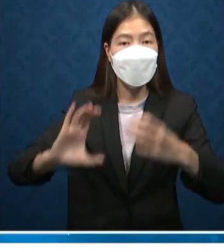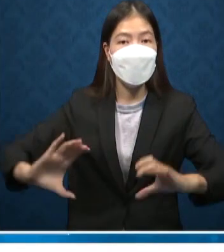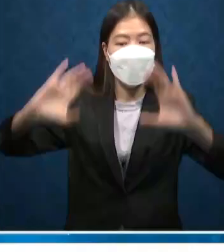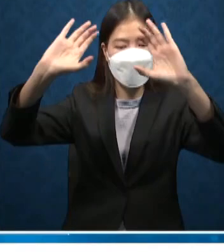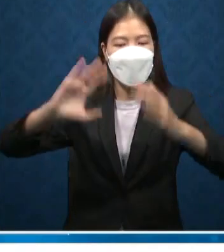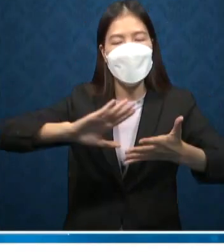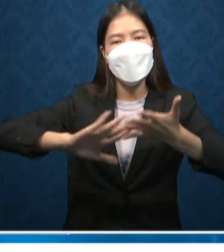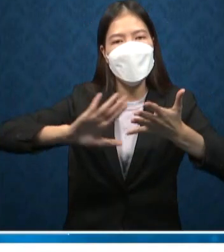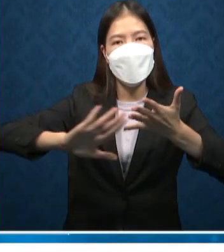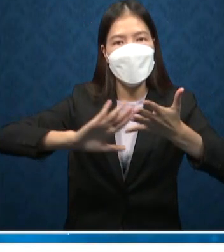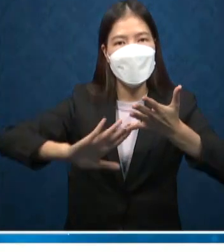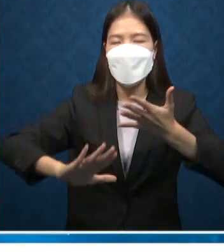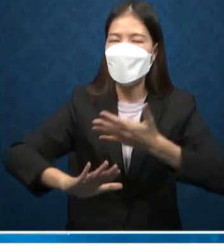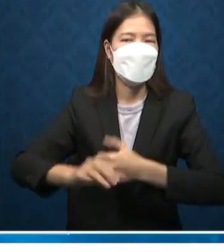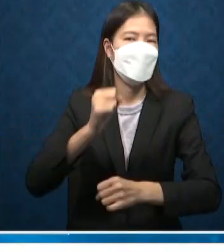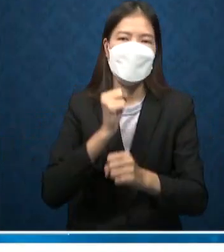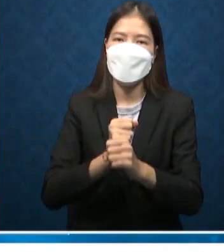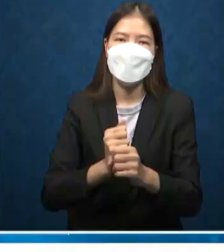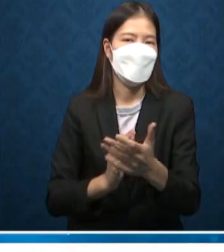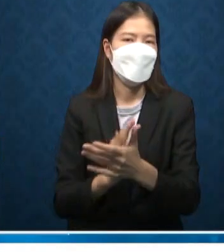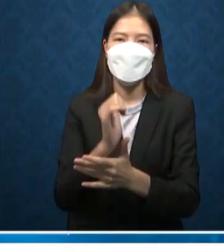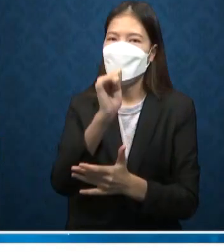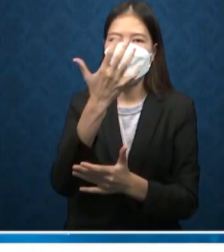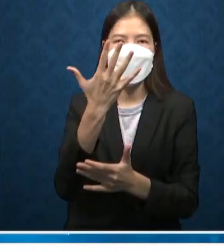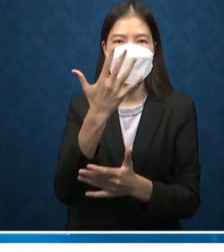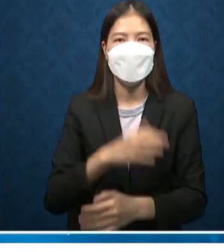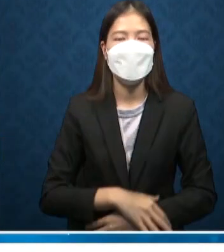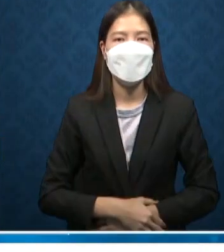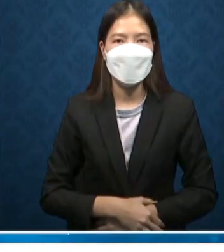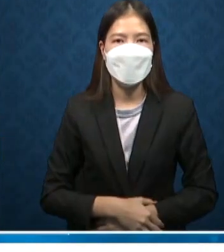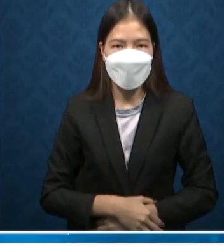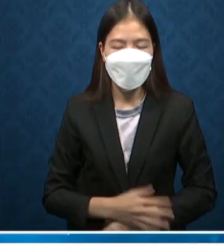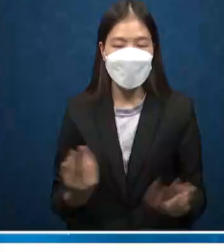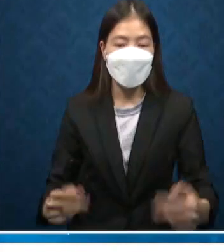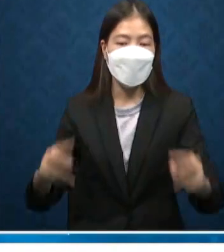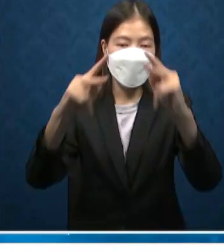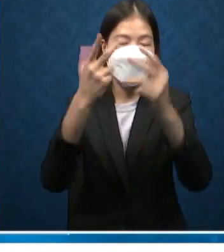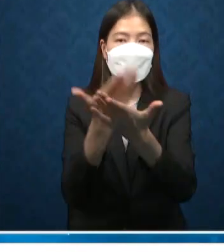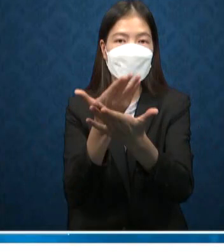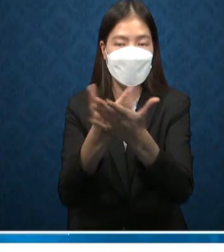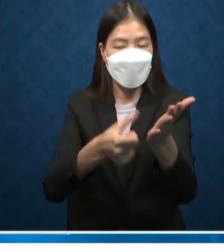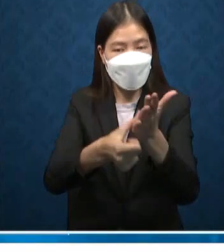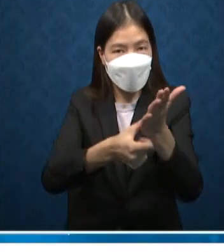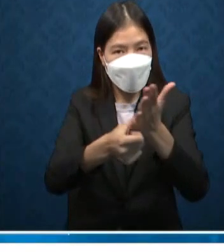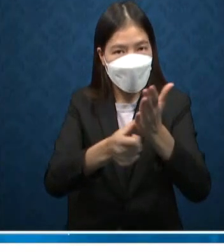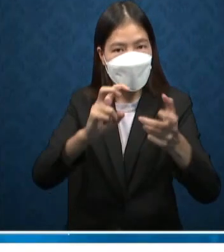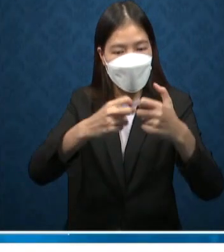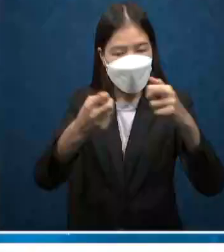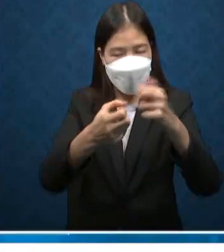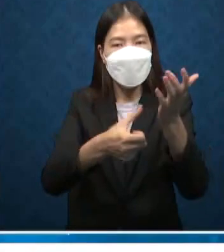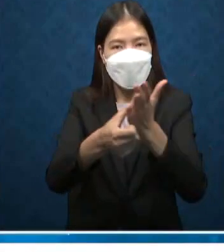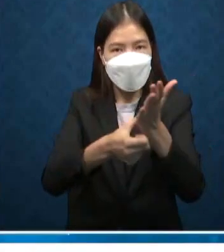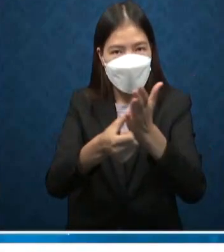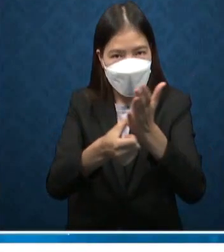ปีไม่สามารถดำเนินการได้นะครับกระทรวงการคลังต้องแก้ไขปัญหาจากการเบิกจ่ายจากเงินค